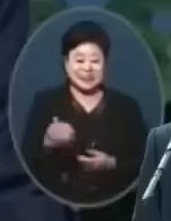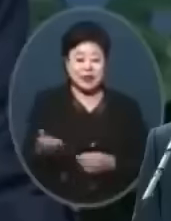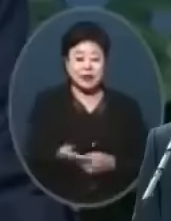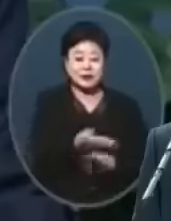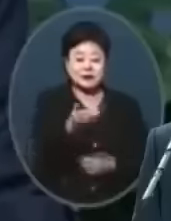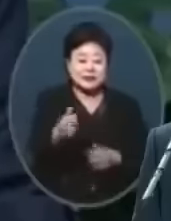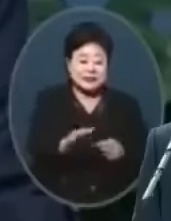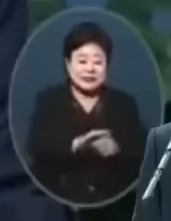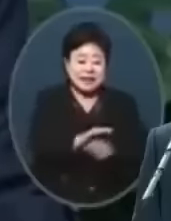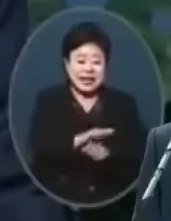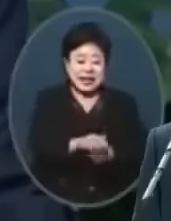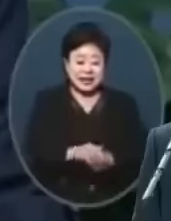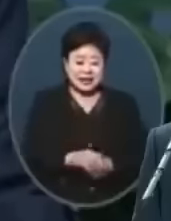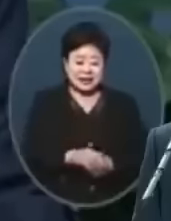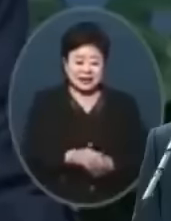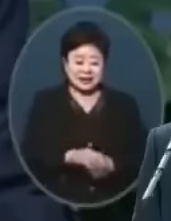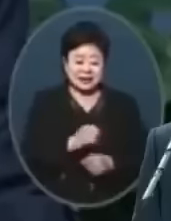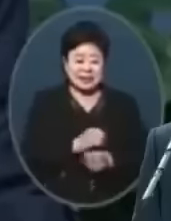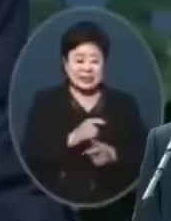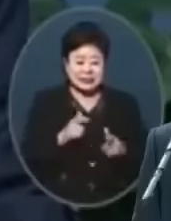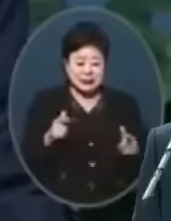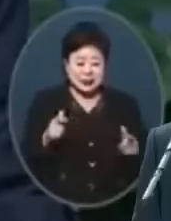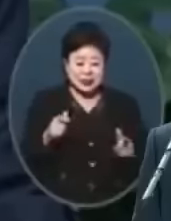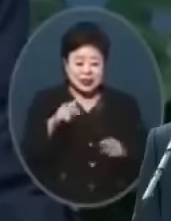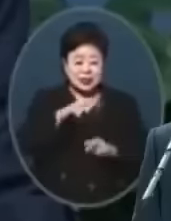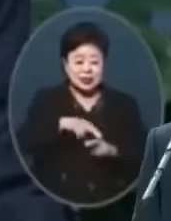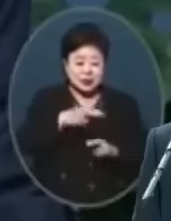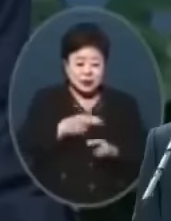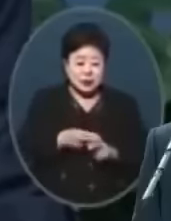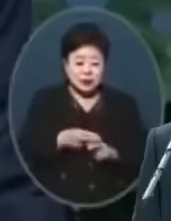여러분, 사랑하지 않은 사람에게 선물을